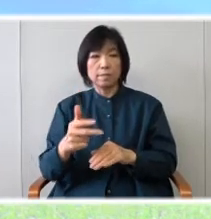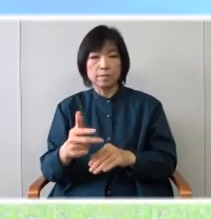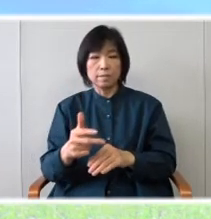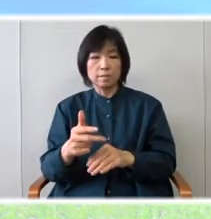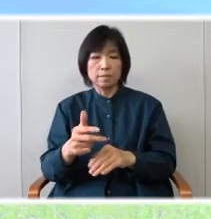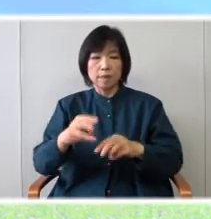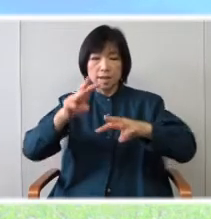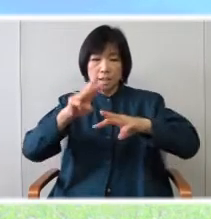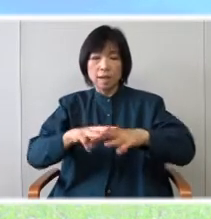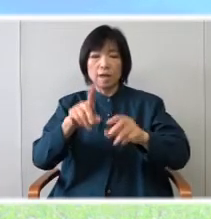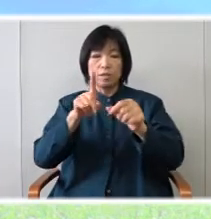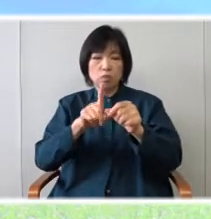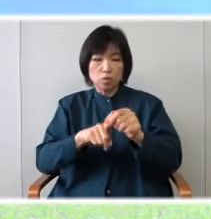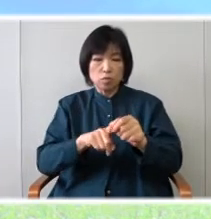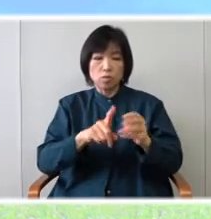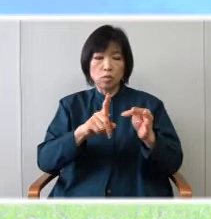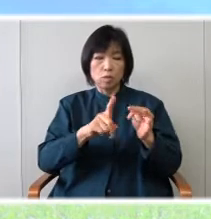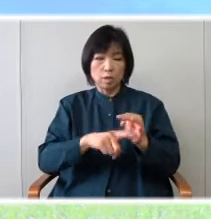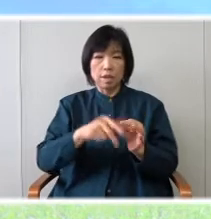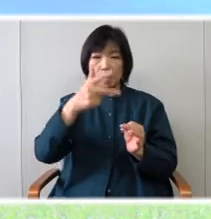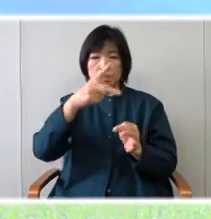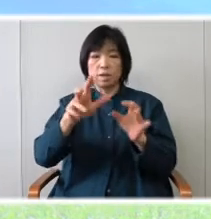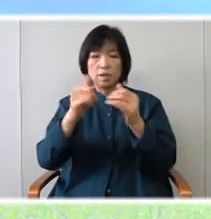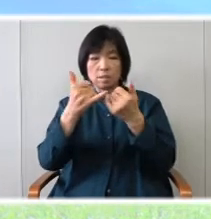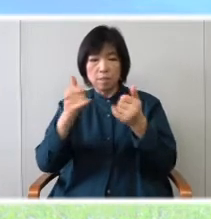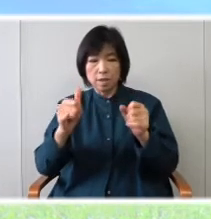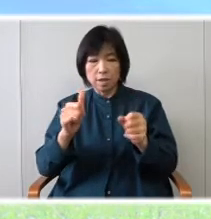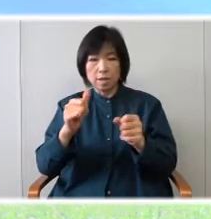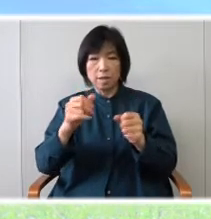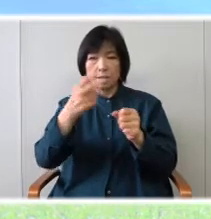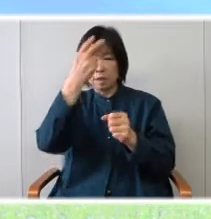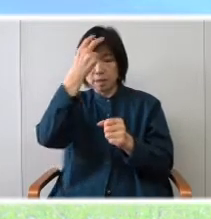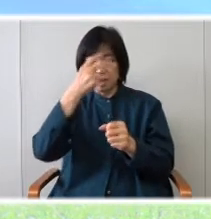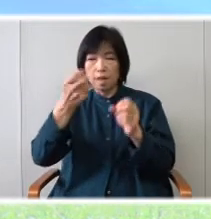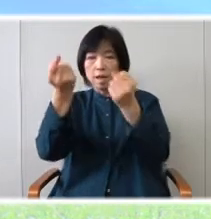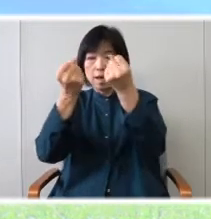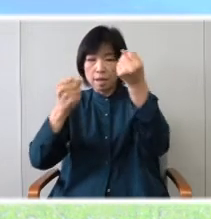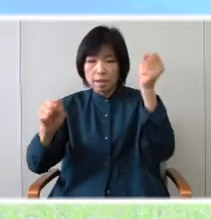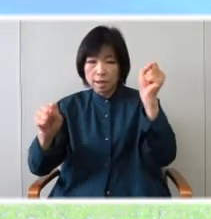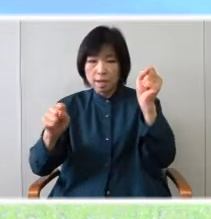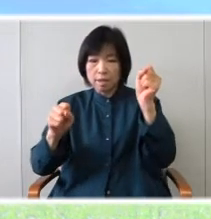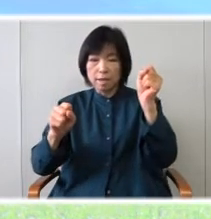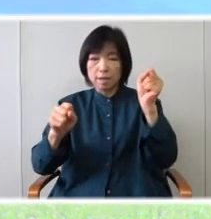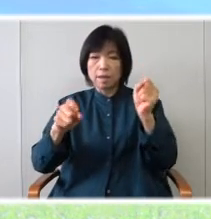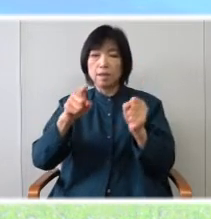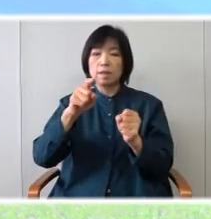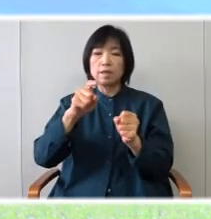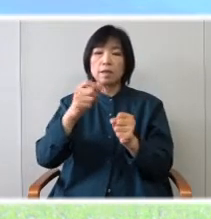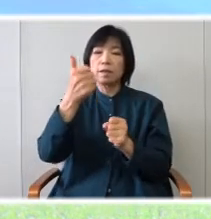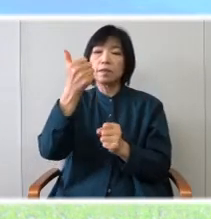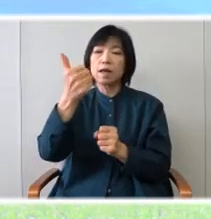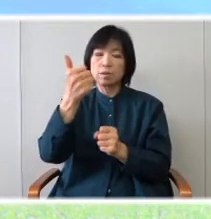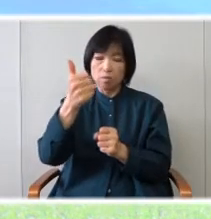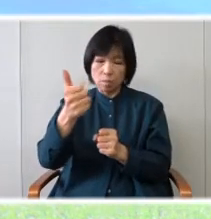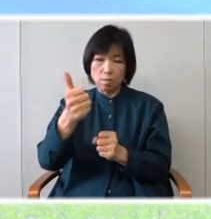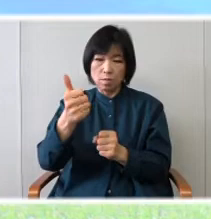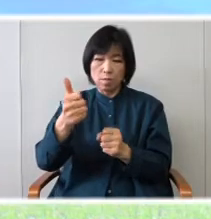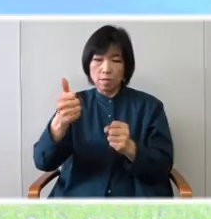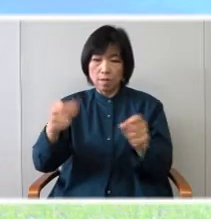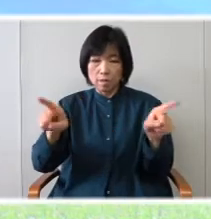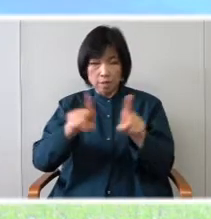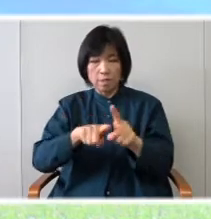市民ギャラリーでは東京芸大のワークショップ、芸大生と描こう段ボールの仏様とかです